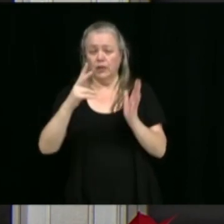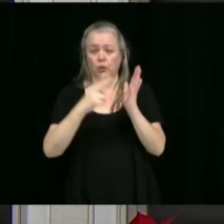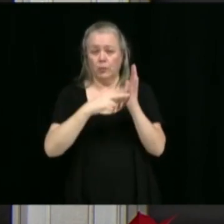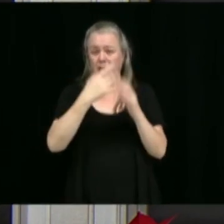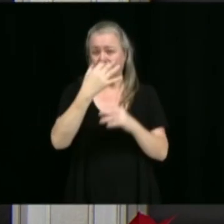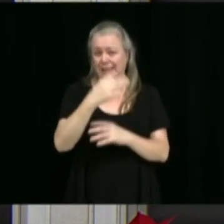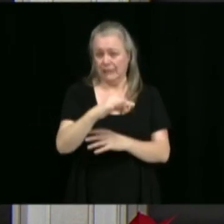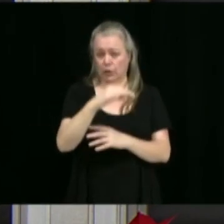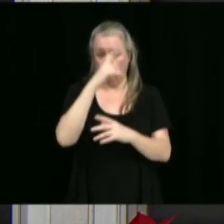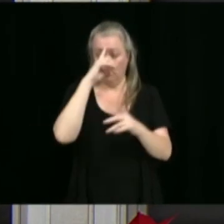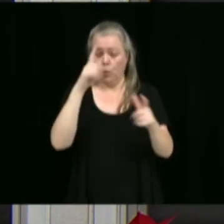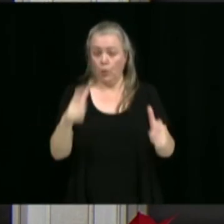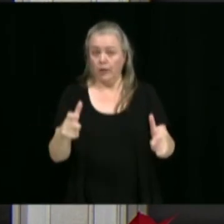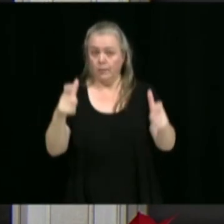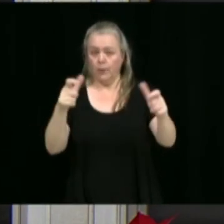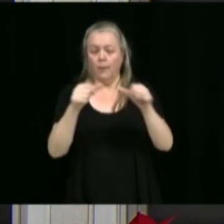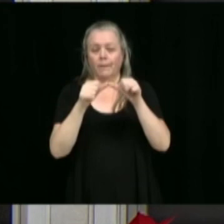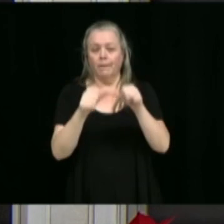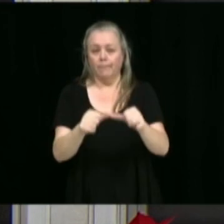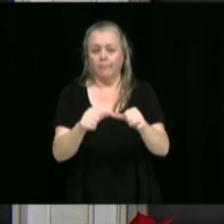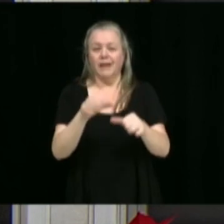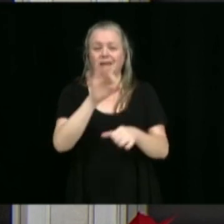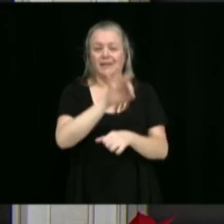pour l'immeuble situé au numéro